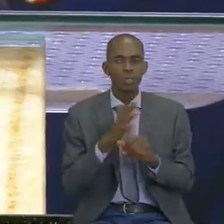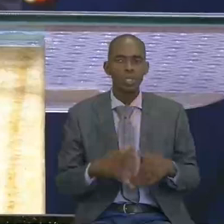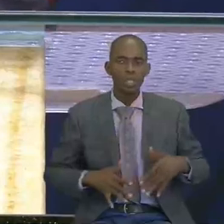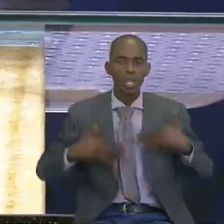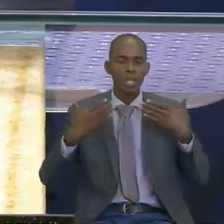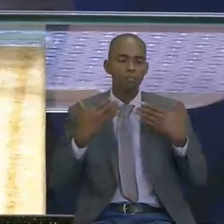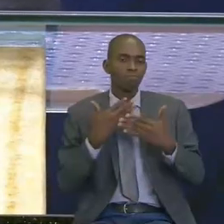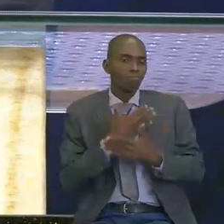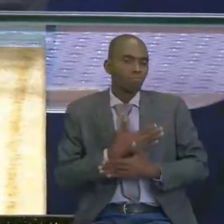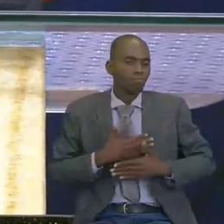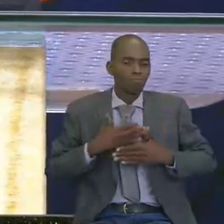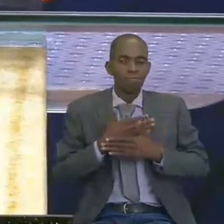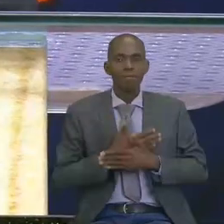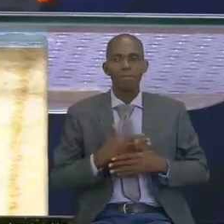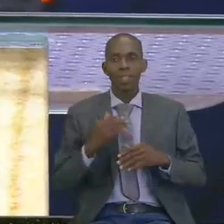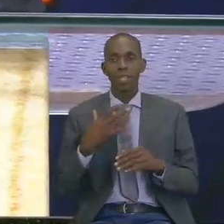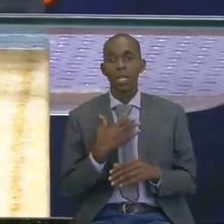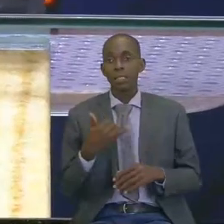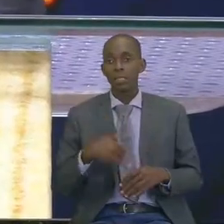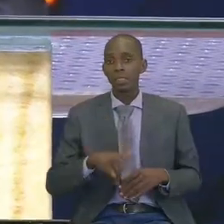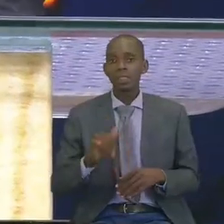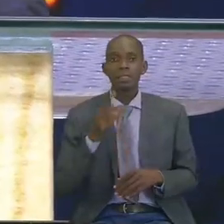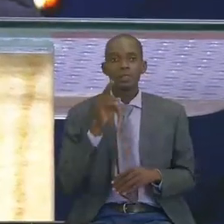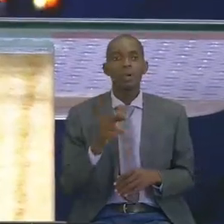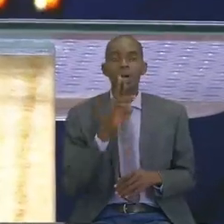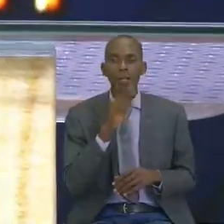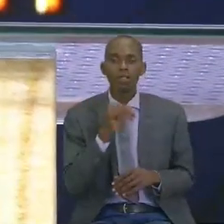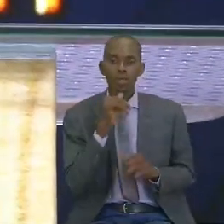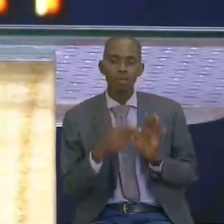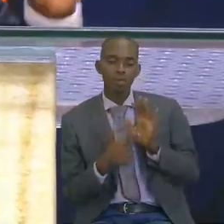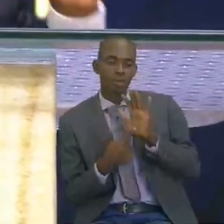vie une vie à jouir.